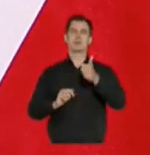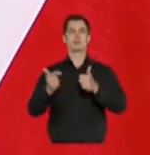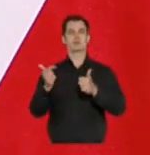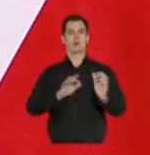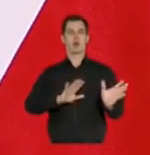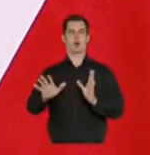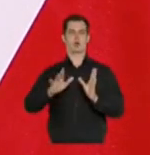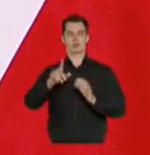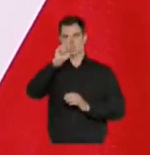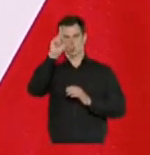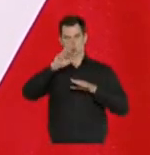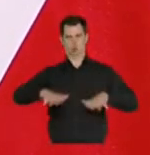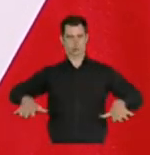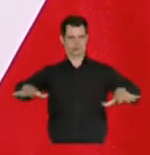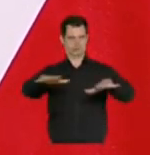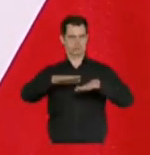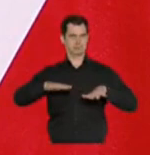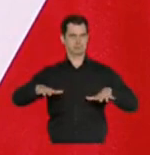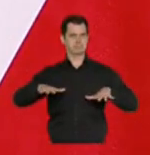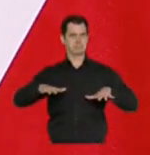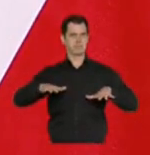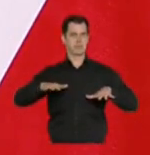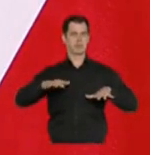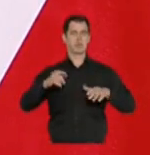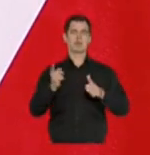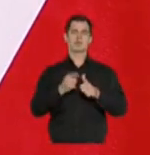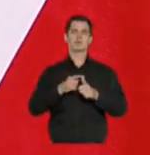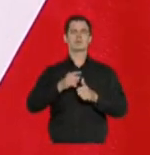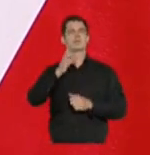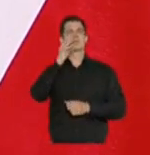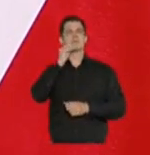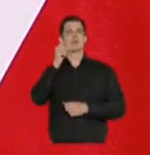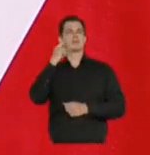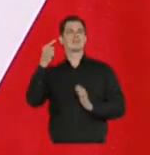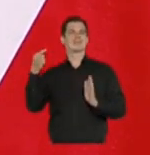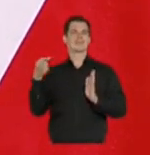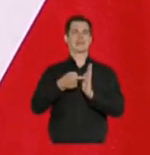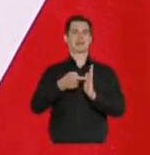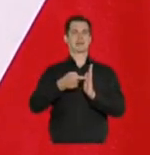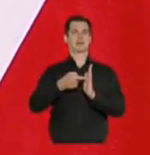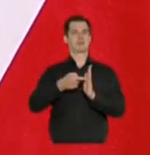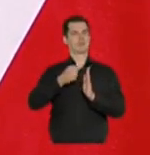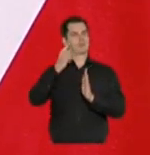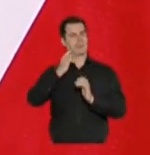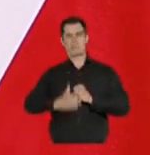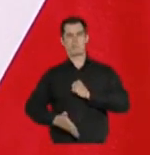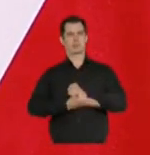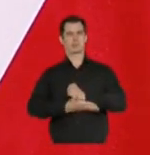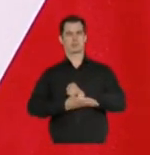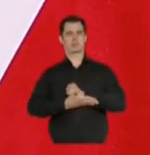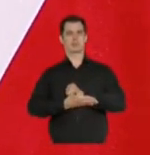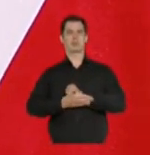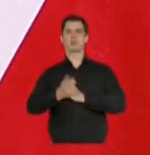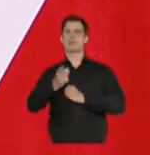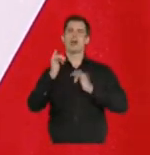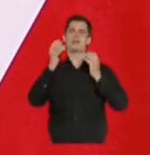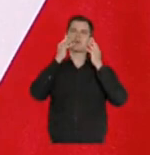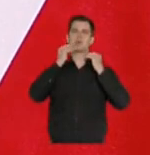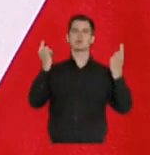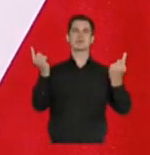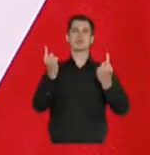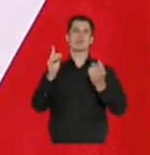chroniły populację. Wychodzimy tutaj od pewnej wykładni celowościowej i szukamy tych sytuacji,